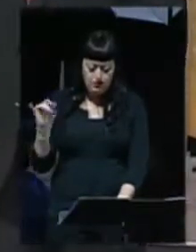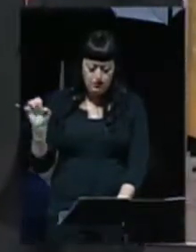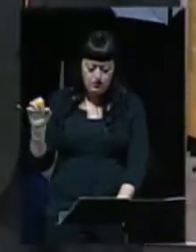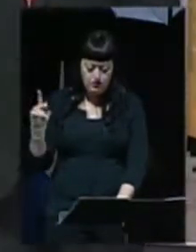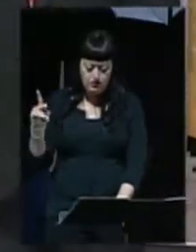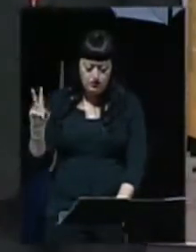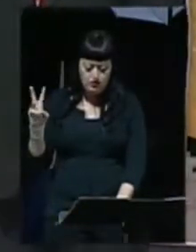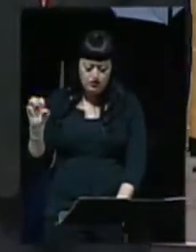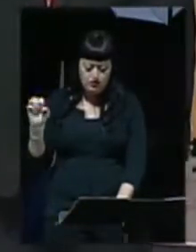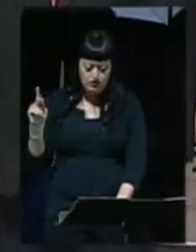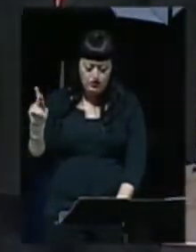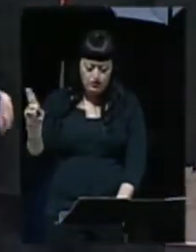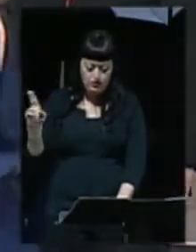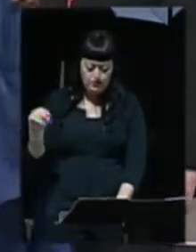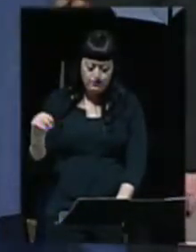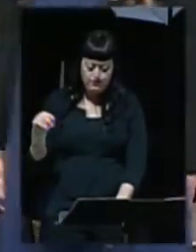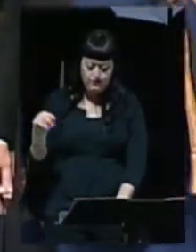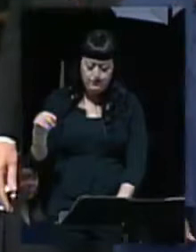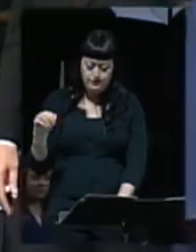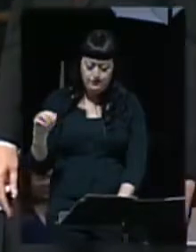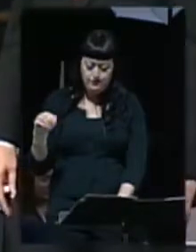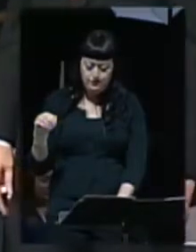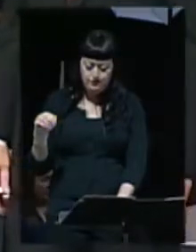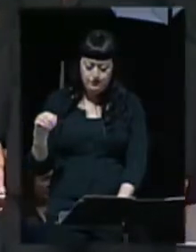Angeline Kwaku.